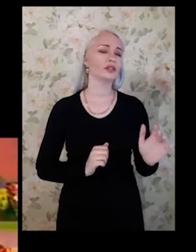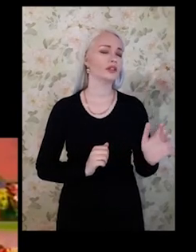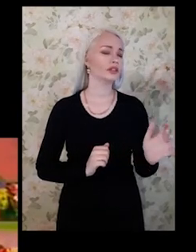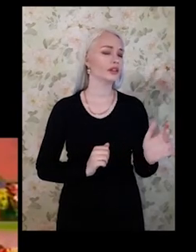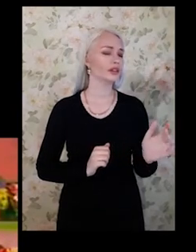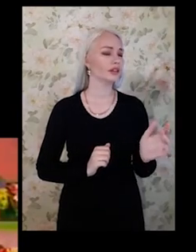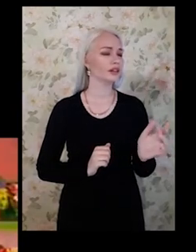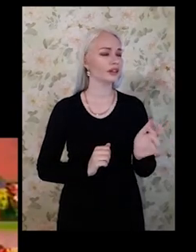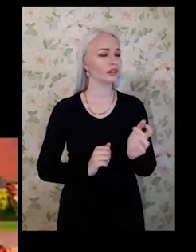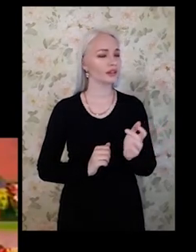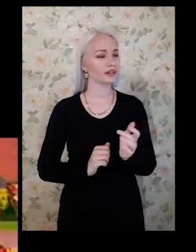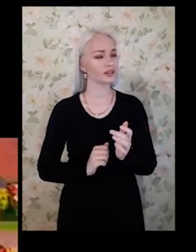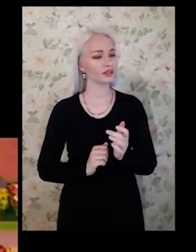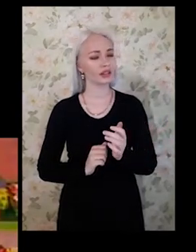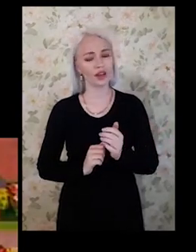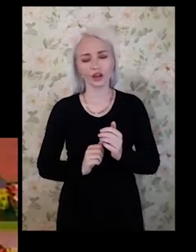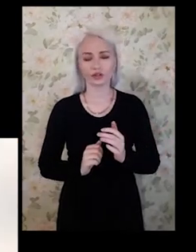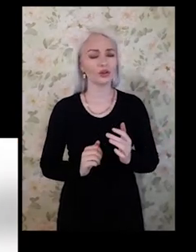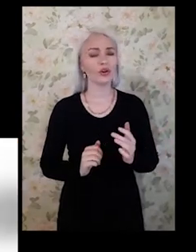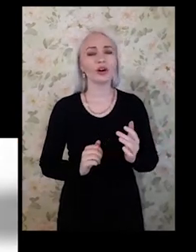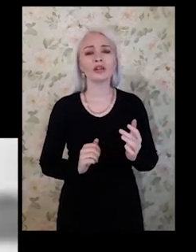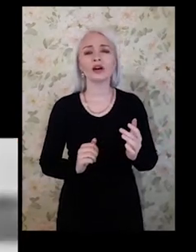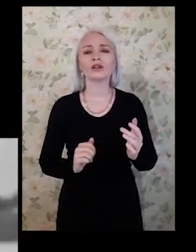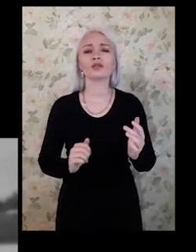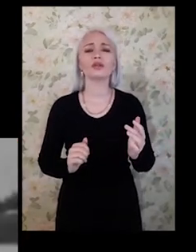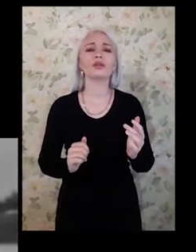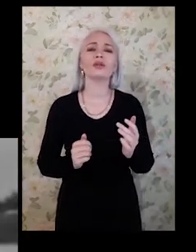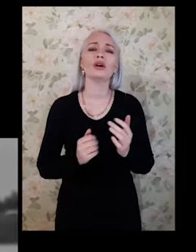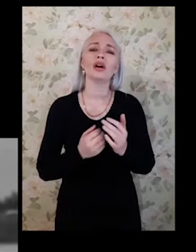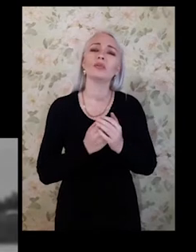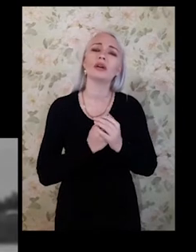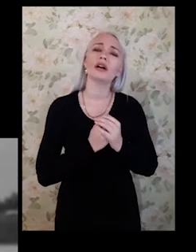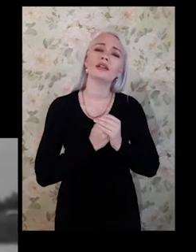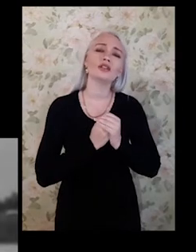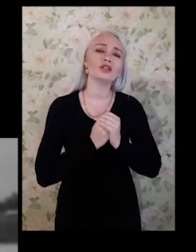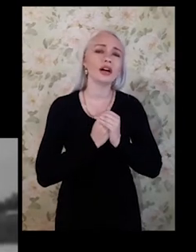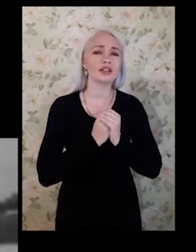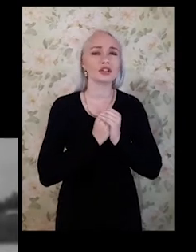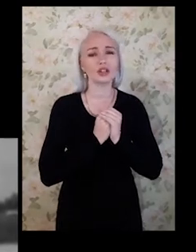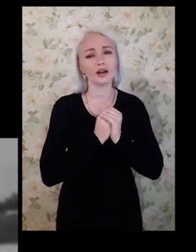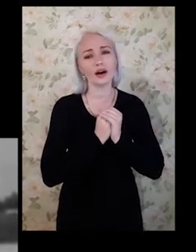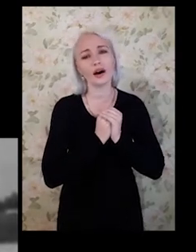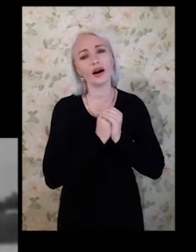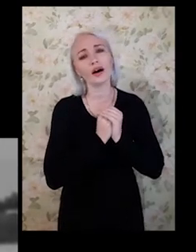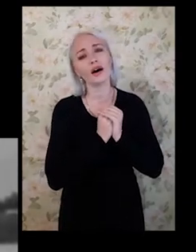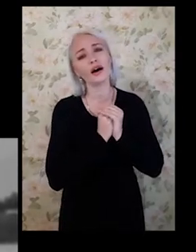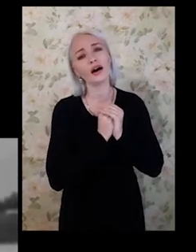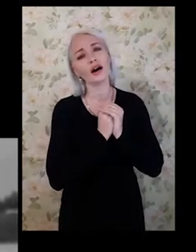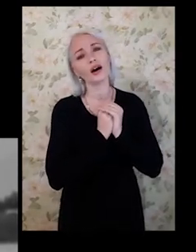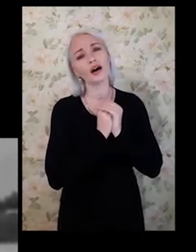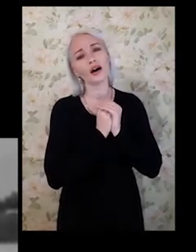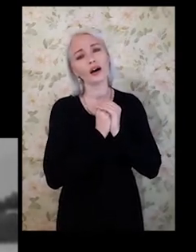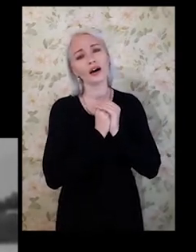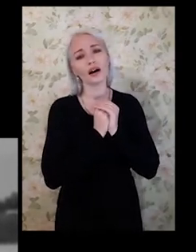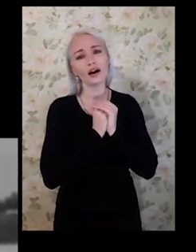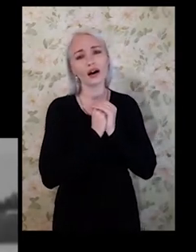нет и нет. Но она все продолжает